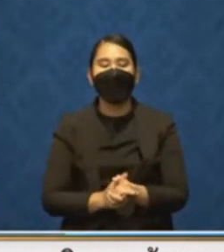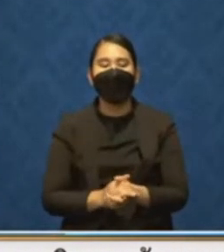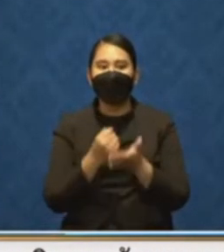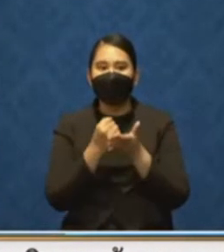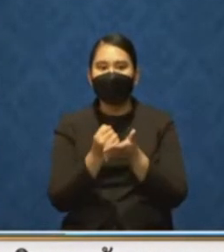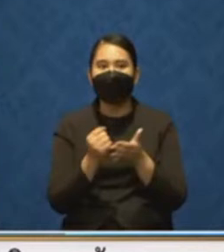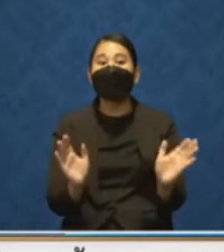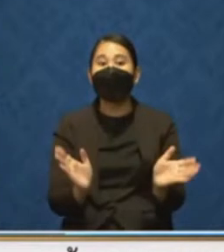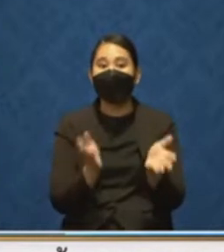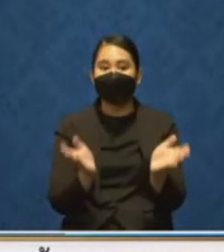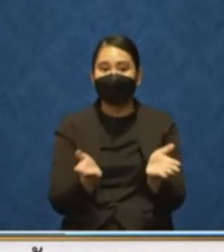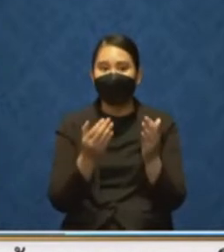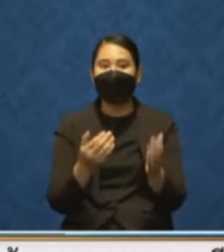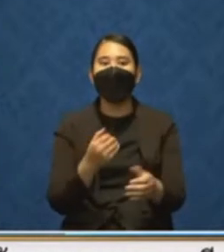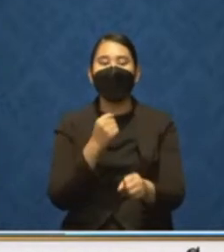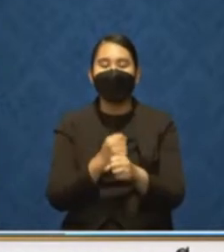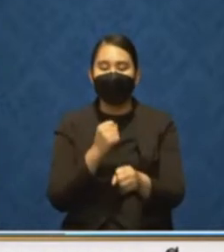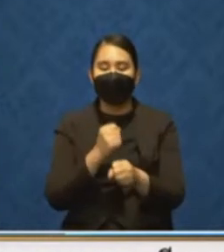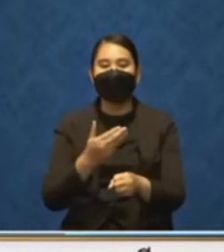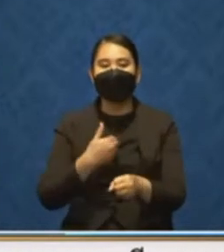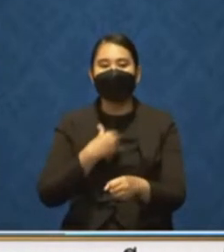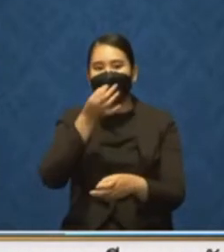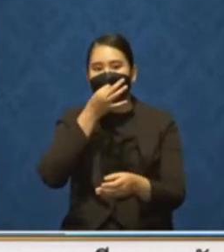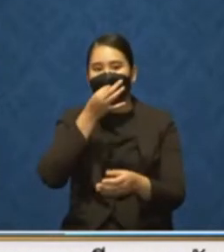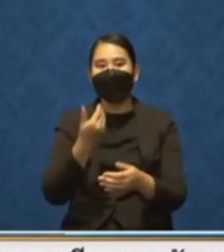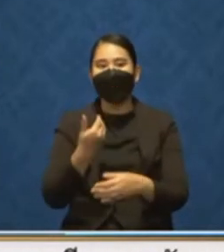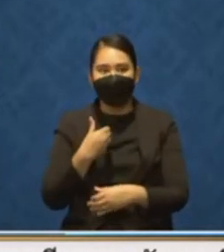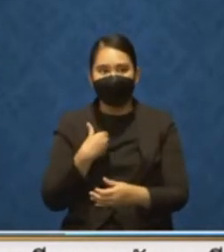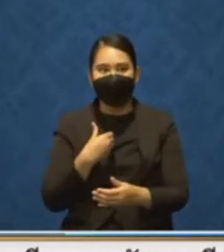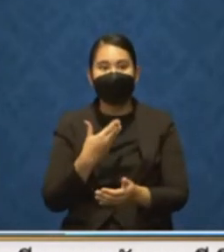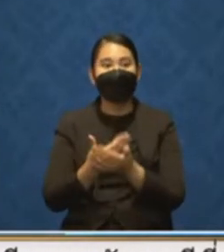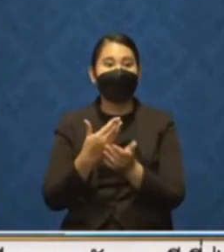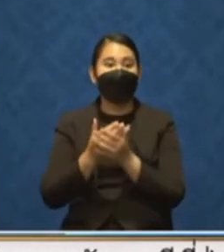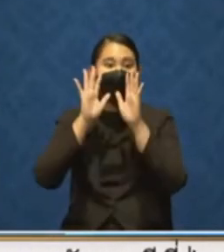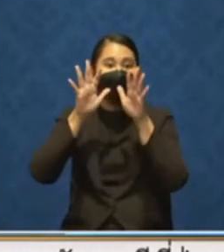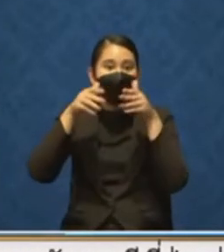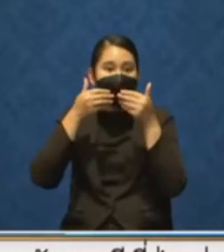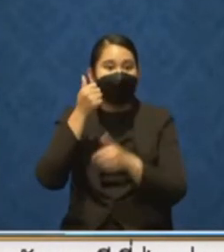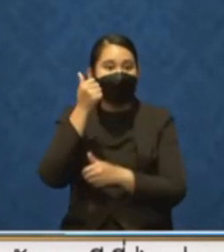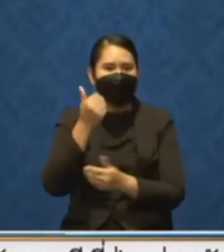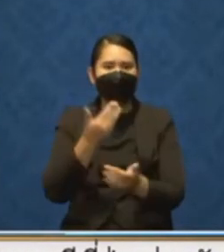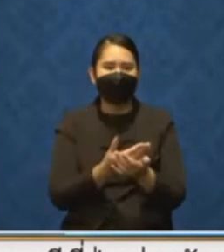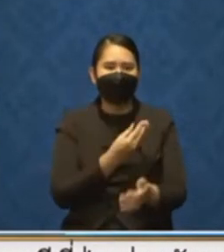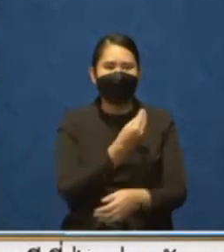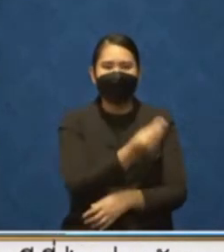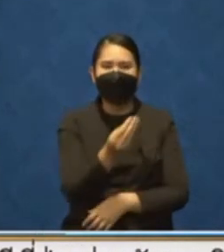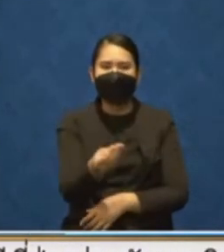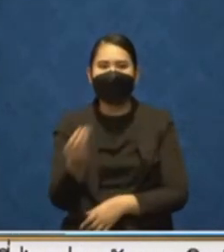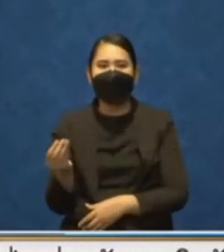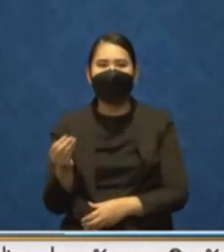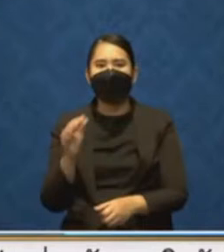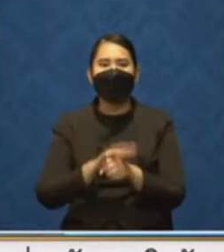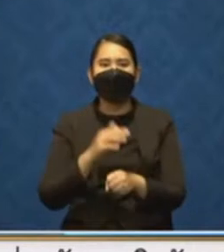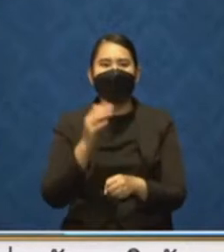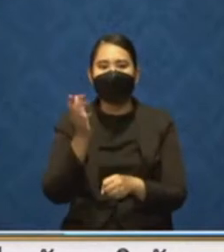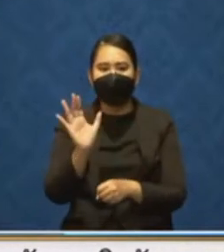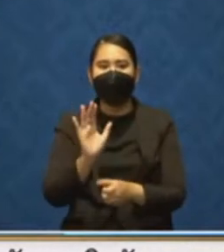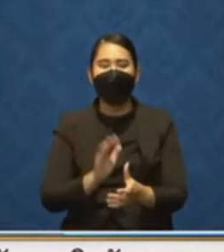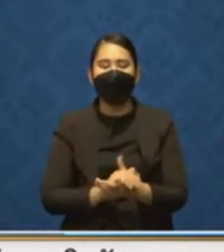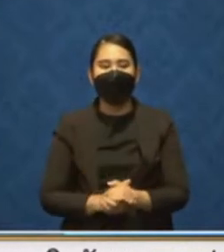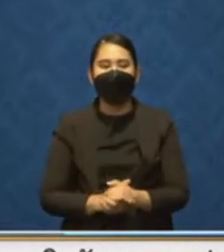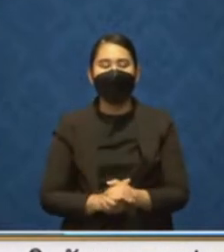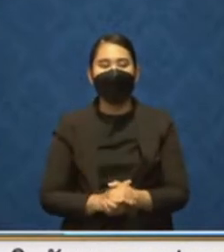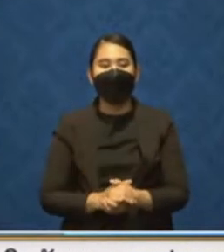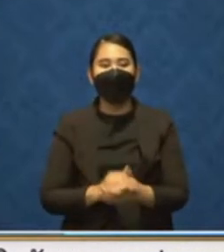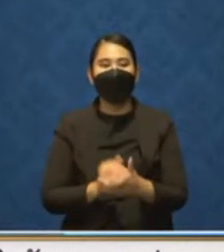นี้ด้วยมันก็ได้มีงานมีอาการที่มีที่ไปได้ที่ดีขึ้นก็เราไม่ต้องเอาจะเอาเงินไปแจกกันทั้งหมดนะครับไม่พอใหญ่ก็ไม่พอนะปรับ